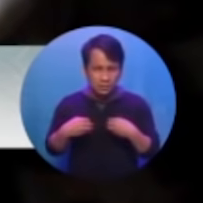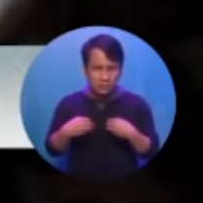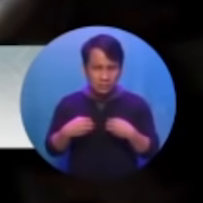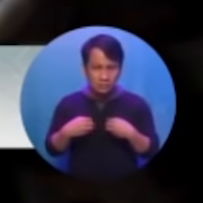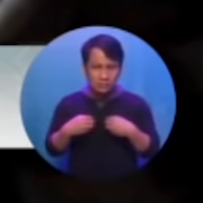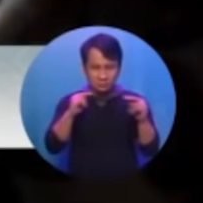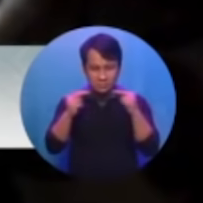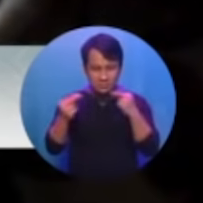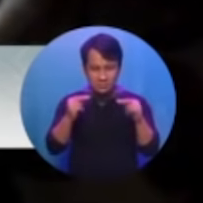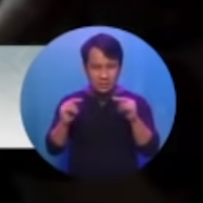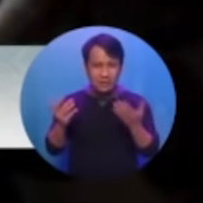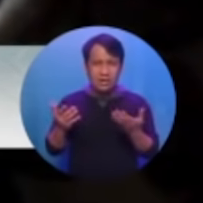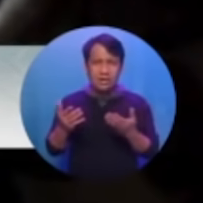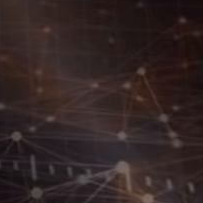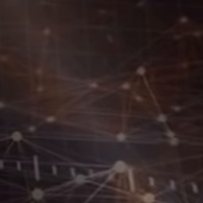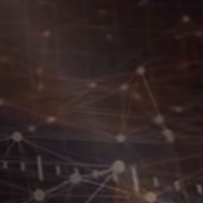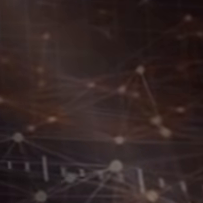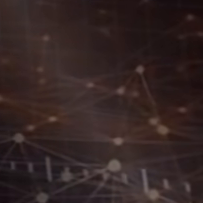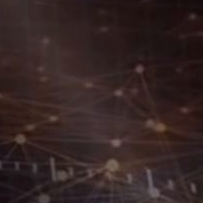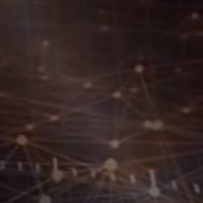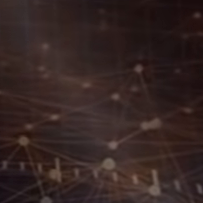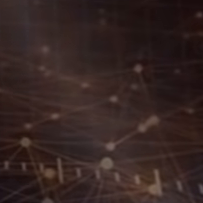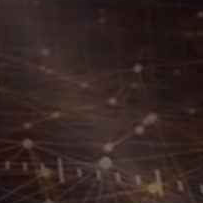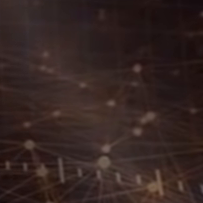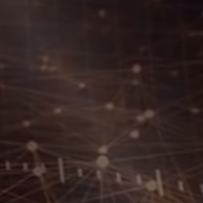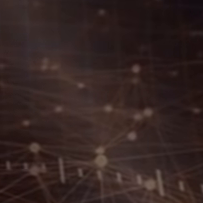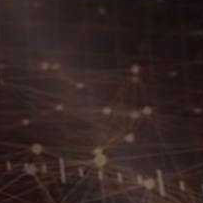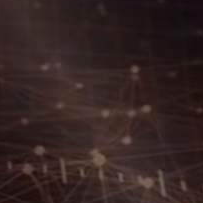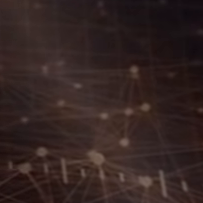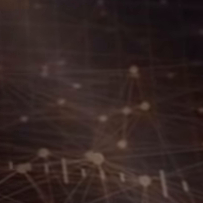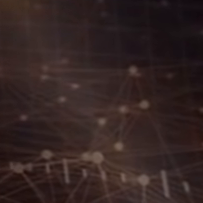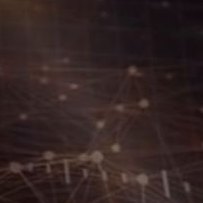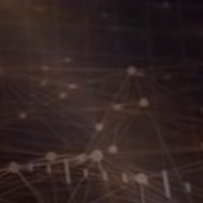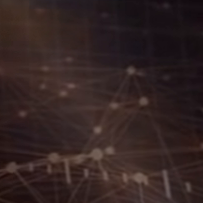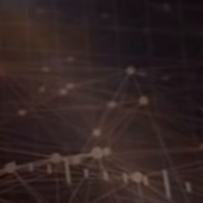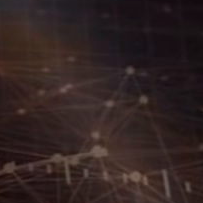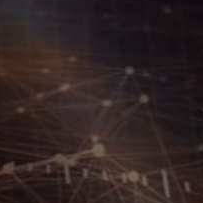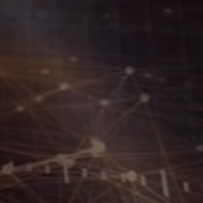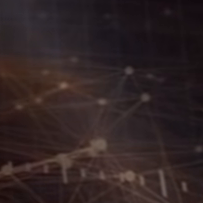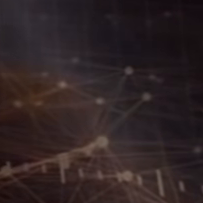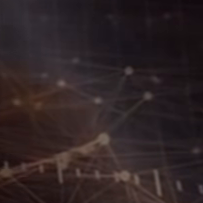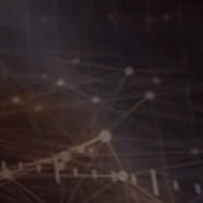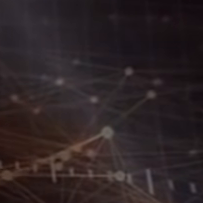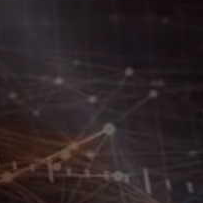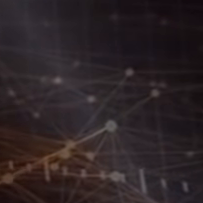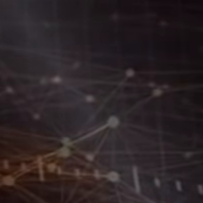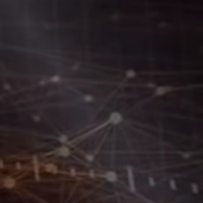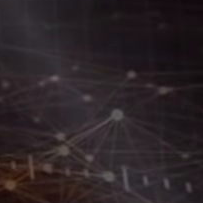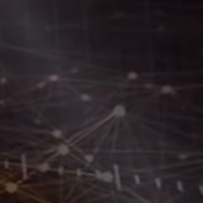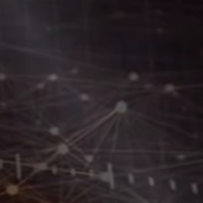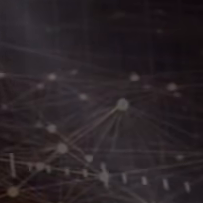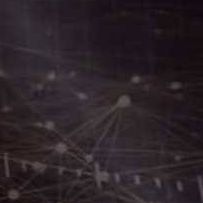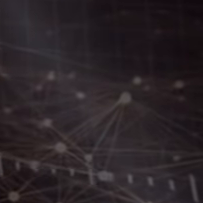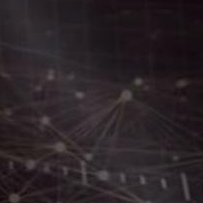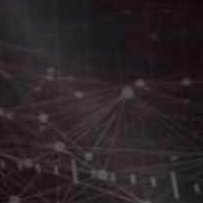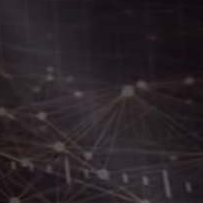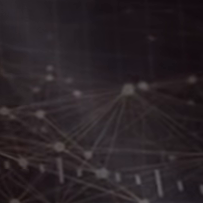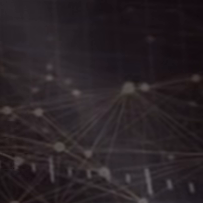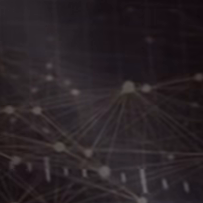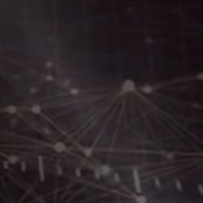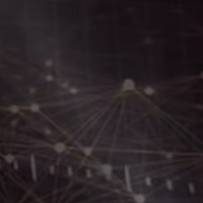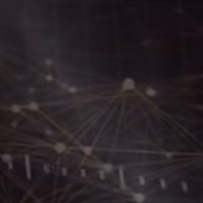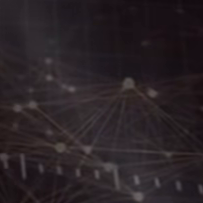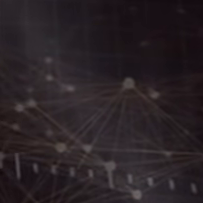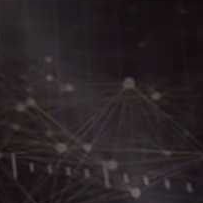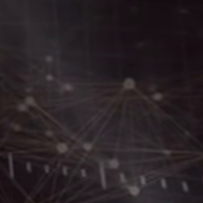Ayaw lang po talaga nilang makipag-ayos. Ano na pong reason ba't ayaw nila makipag-ayos? Bakit po galit na galit po itong si pulis sa mama mo? Nagtataka po ba't ganun